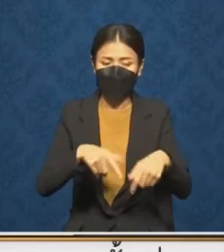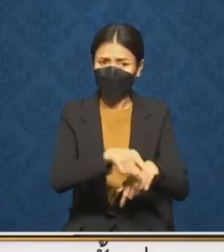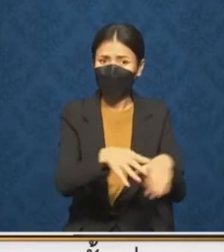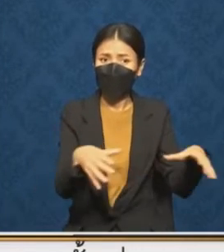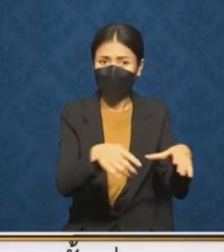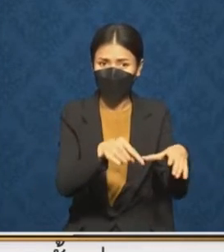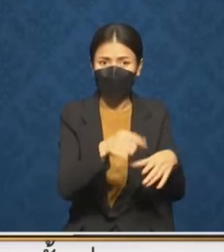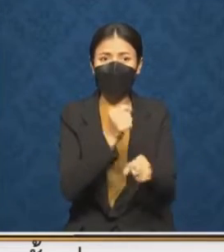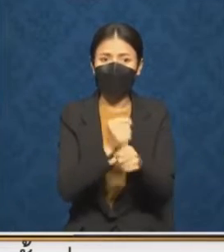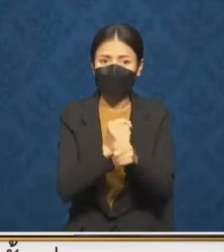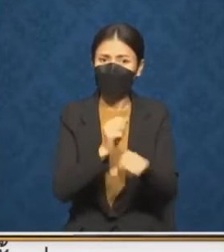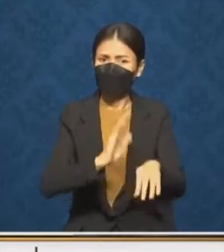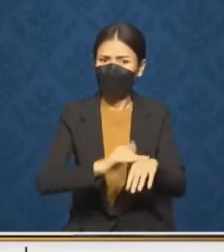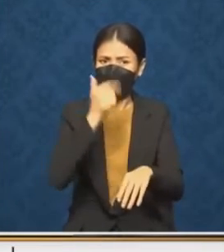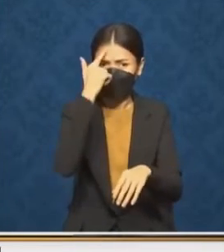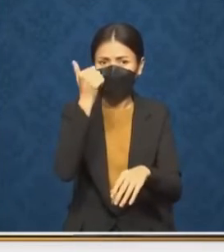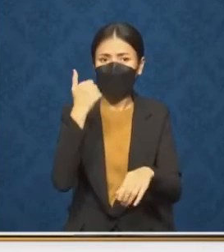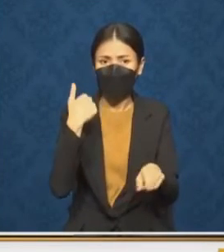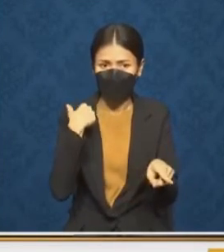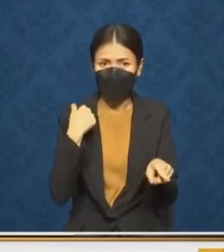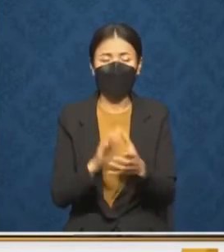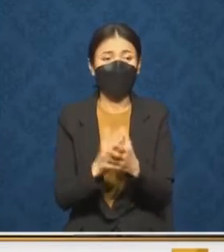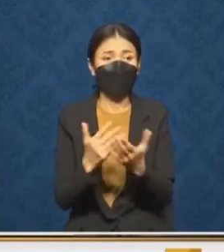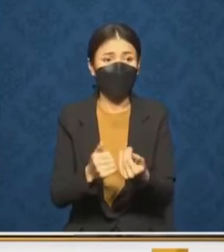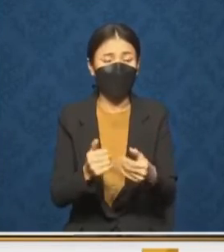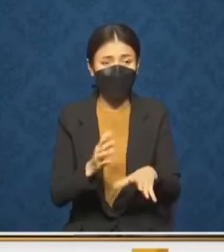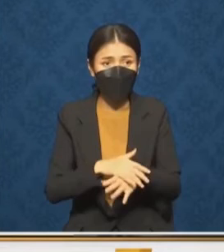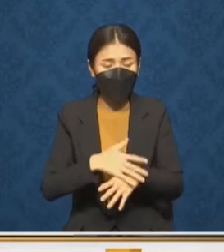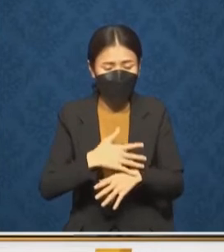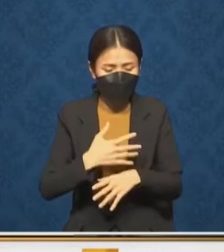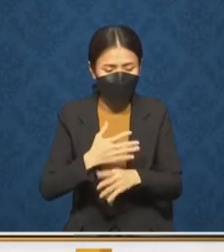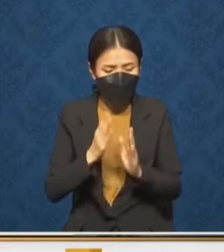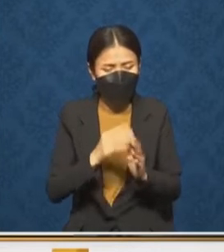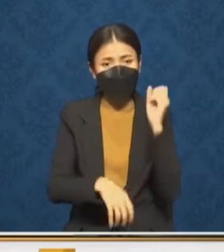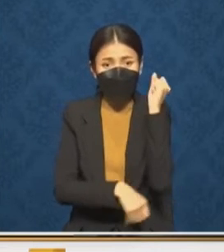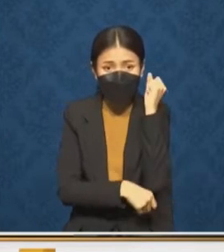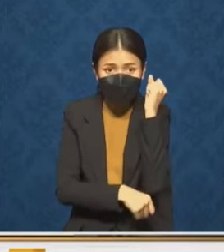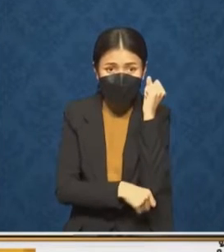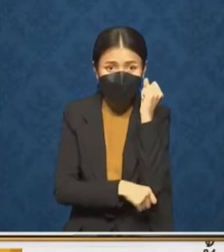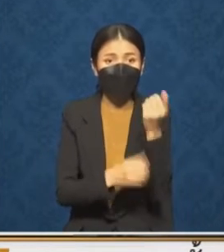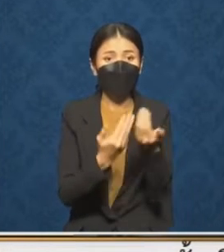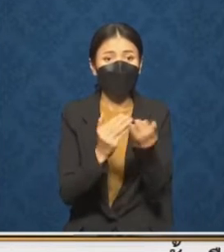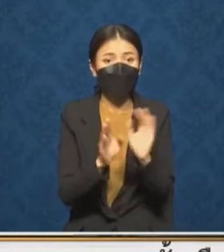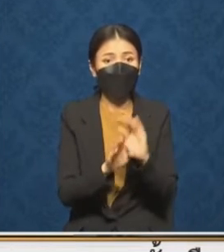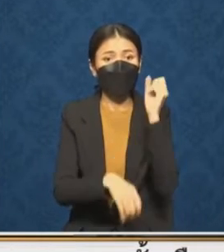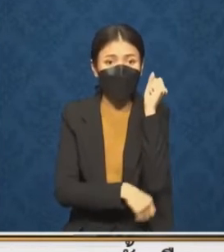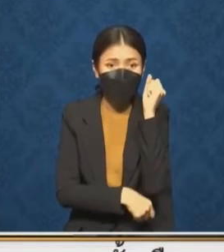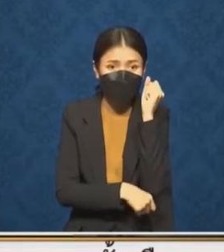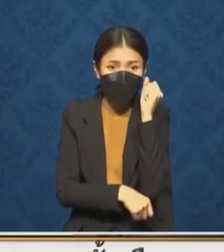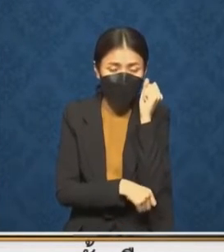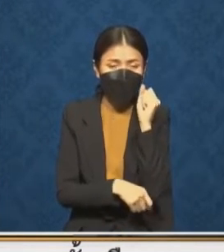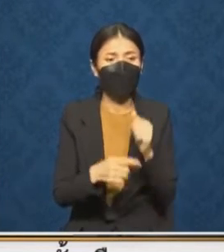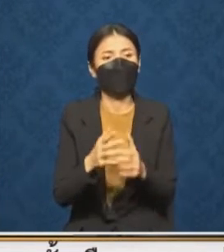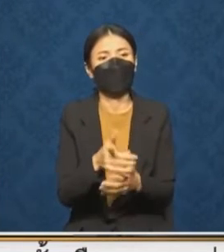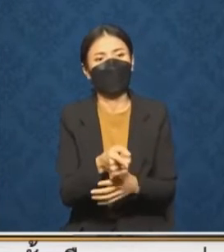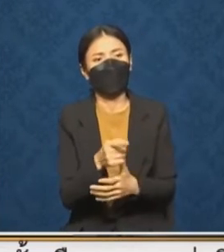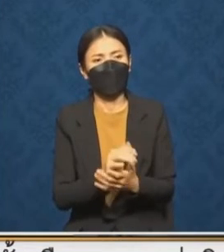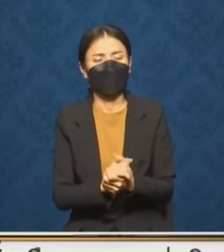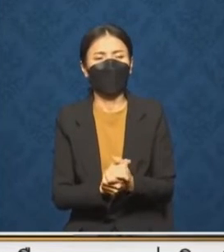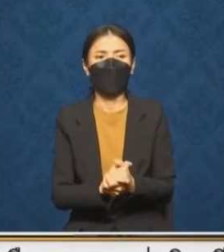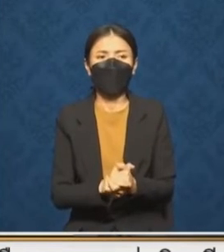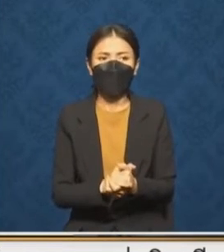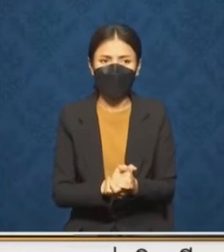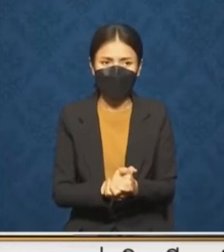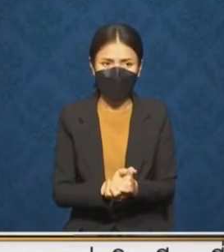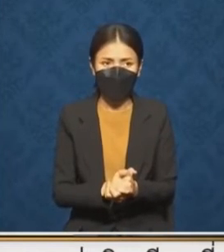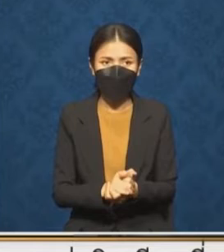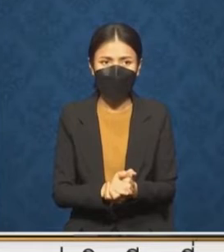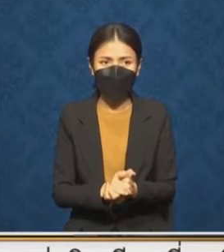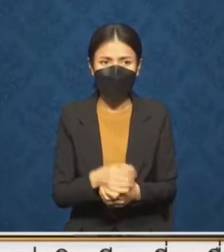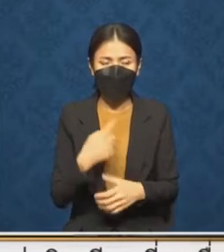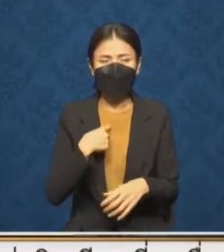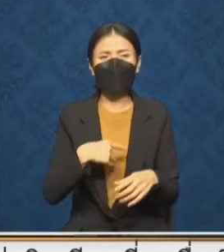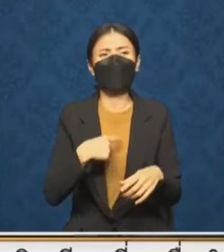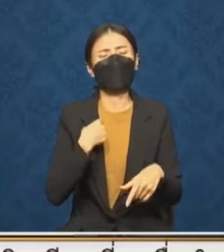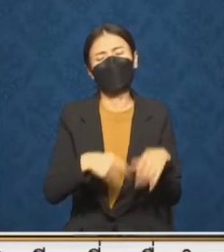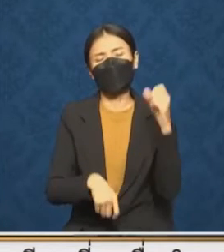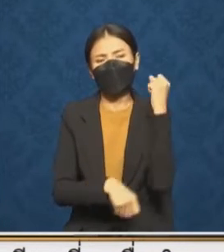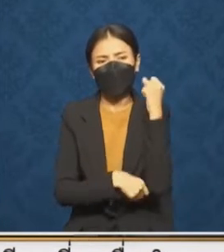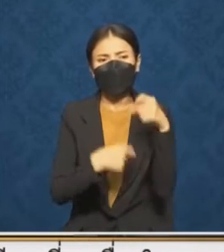ะ